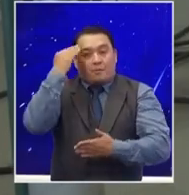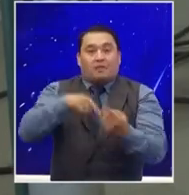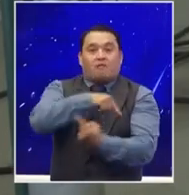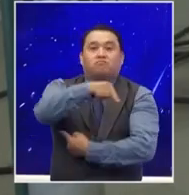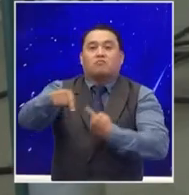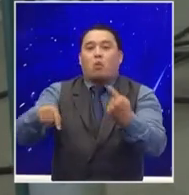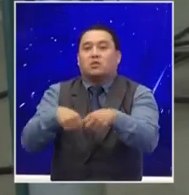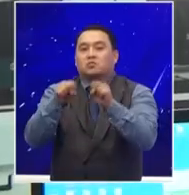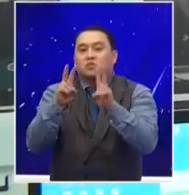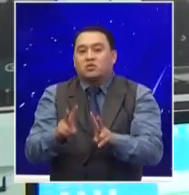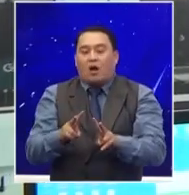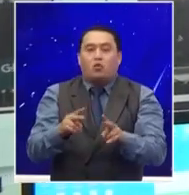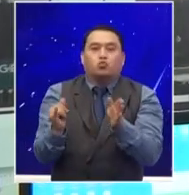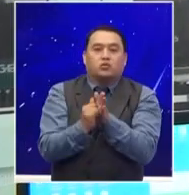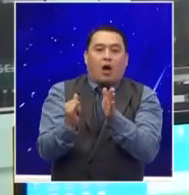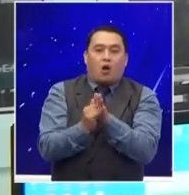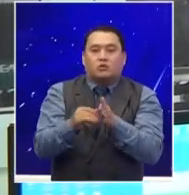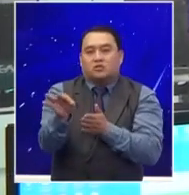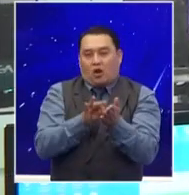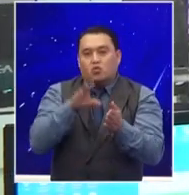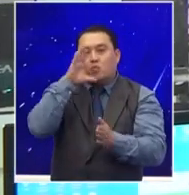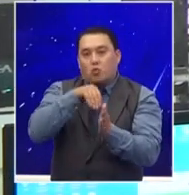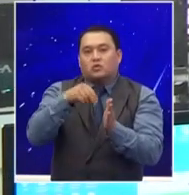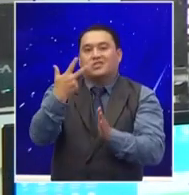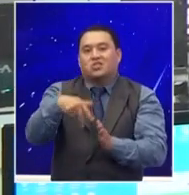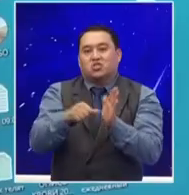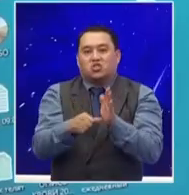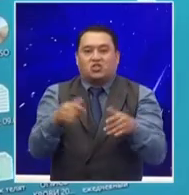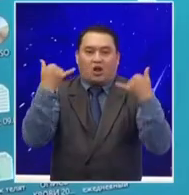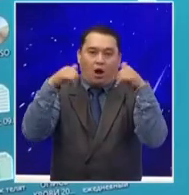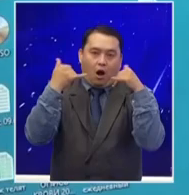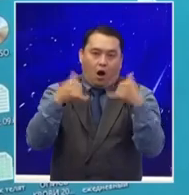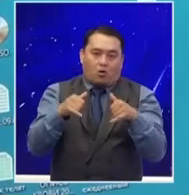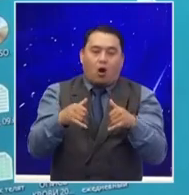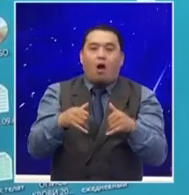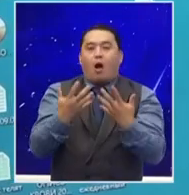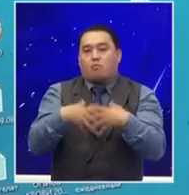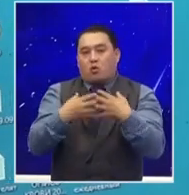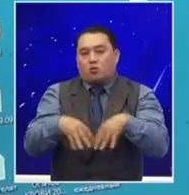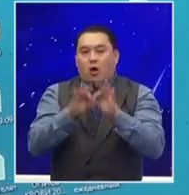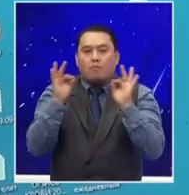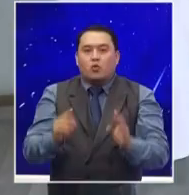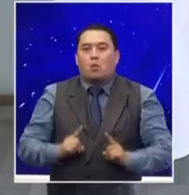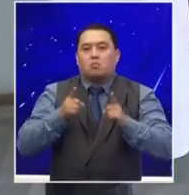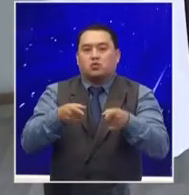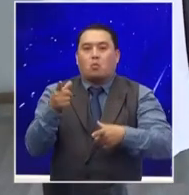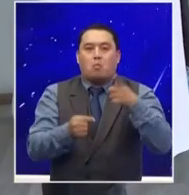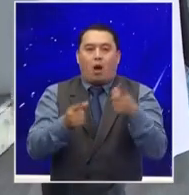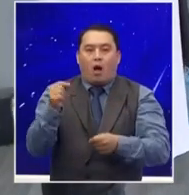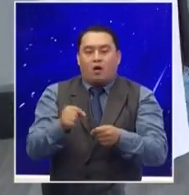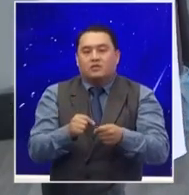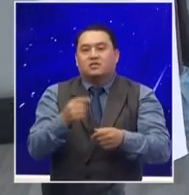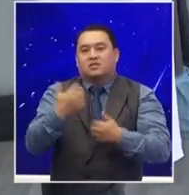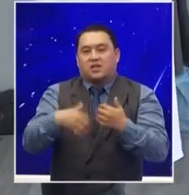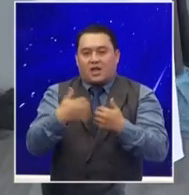технологий. Специальная карусельная установка одновременно вмещает до 36 коров. Ее аппаратура фиксирует объем получаемого молока, выводя